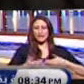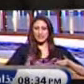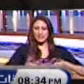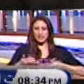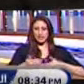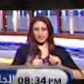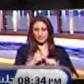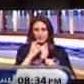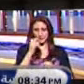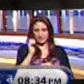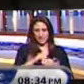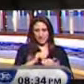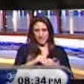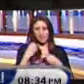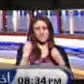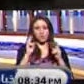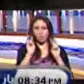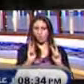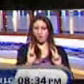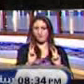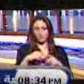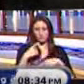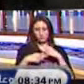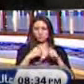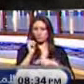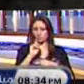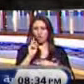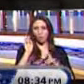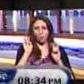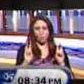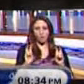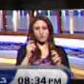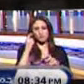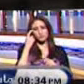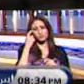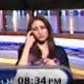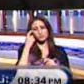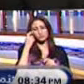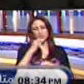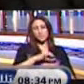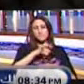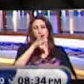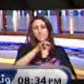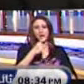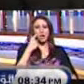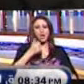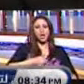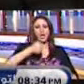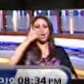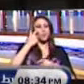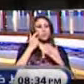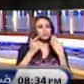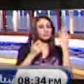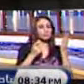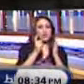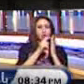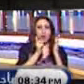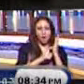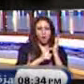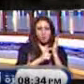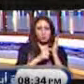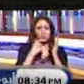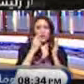موضوع الانتخابات فقولا واحدا لن تجرى الانتخابات إلا بعد وجود قانون